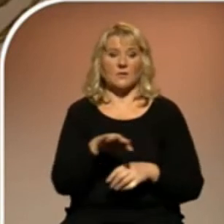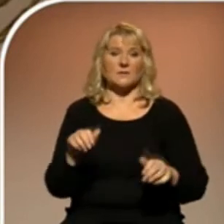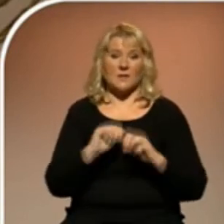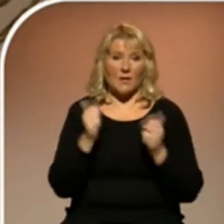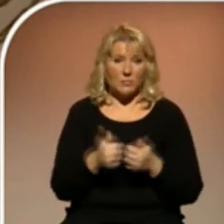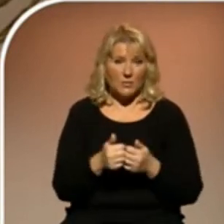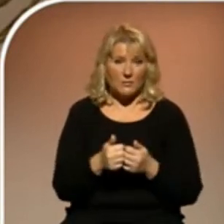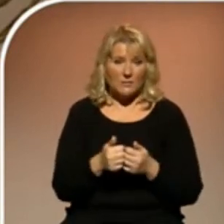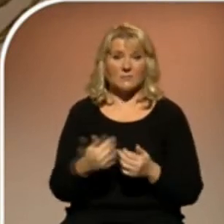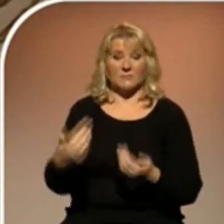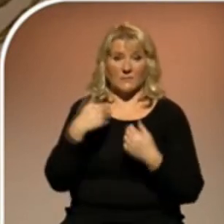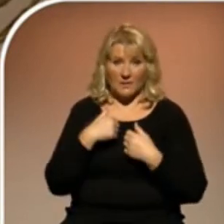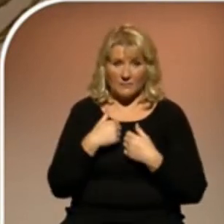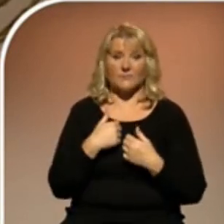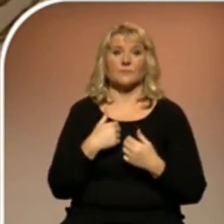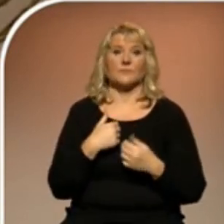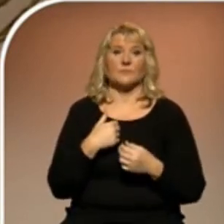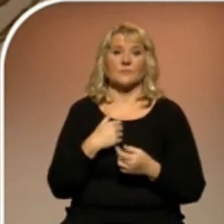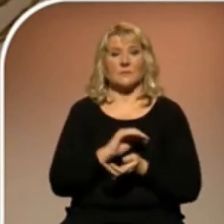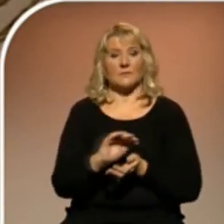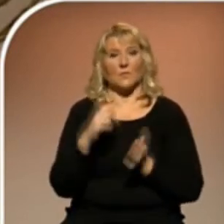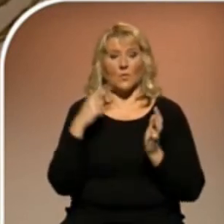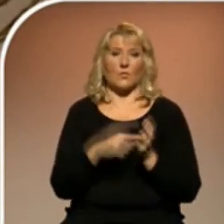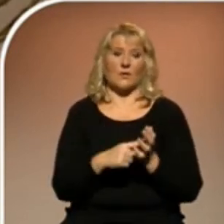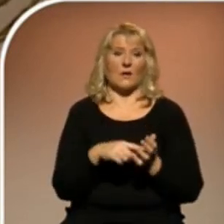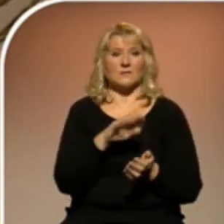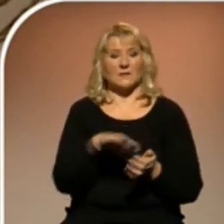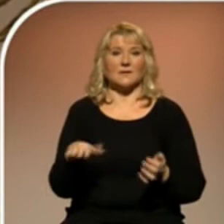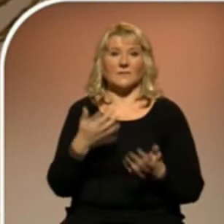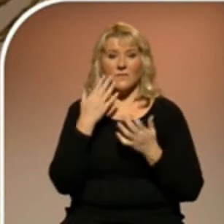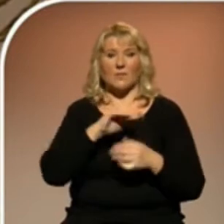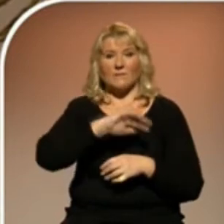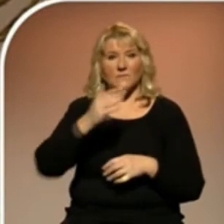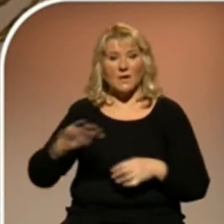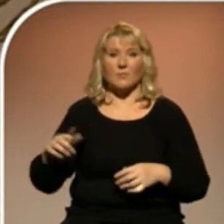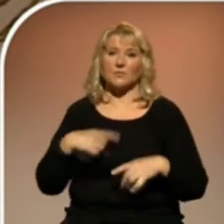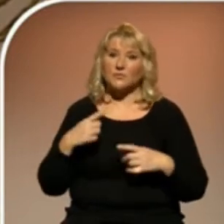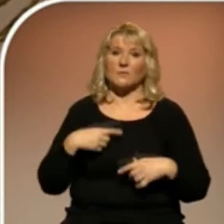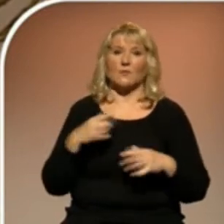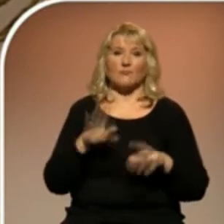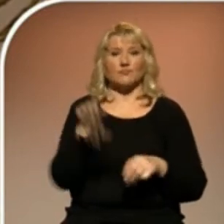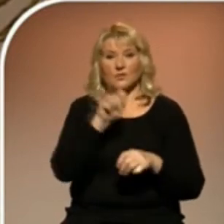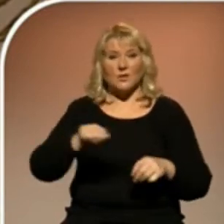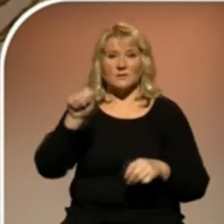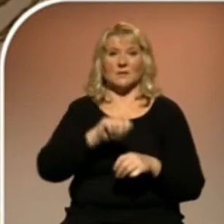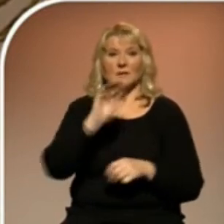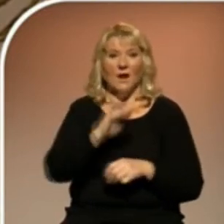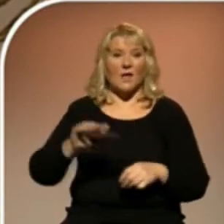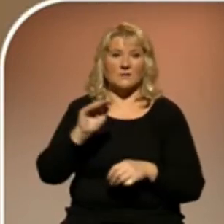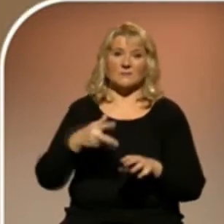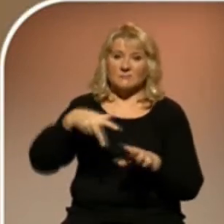tábor, přijedete k nám a zase seznámím děti s velbloudama, že si je vyčešou, pohladějí, svezou